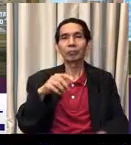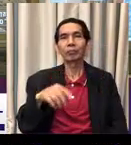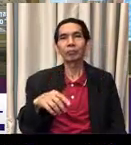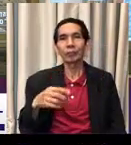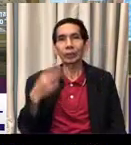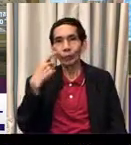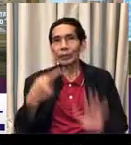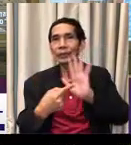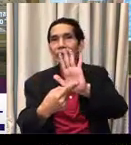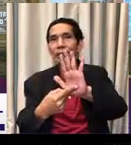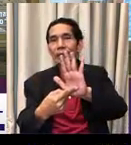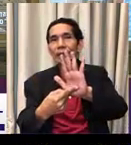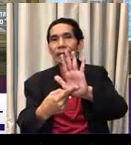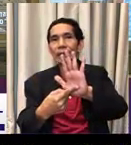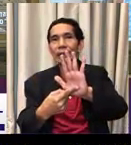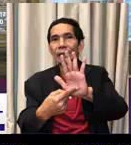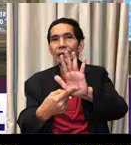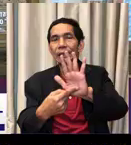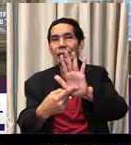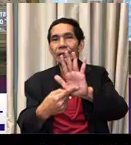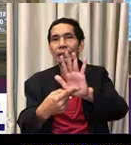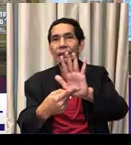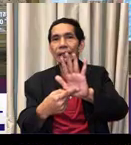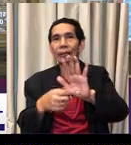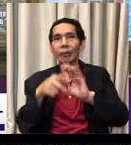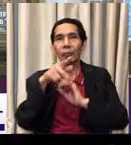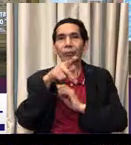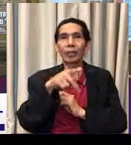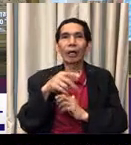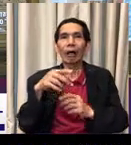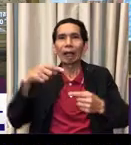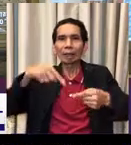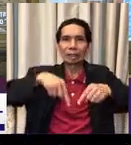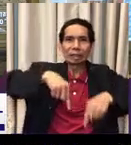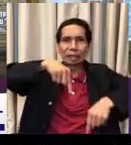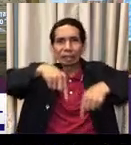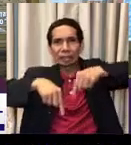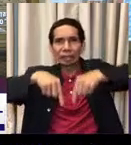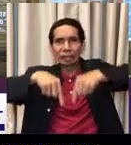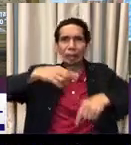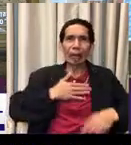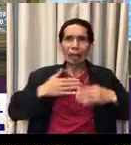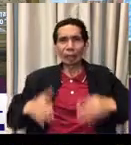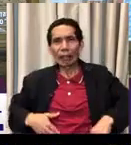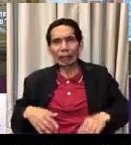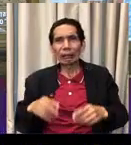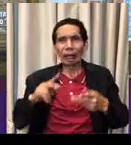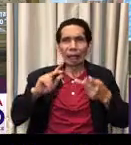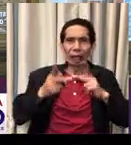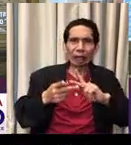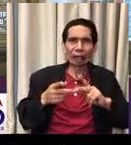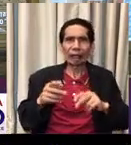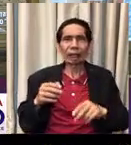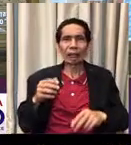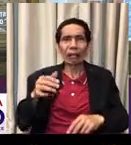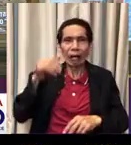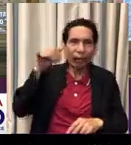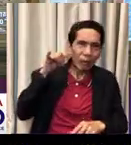mo maikukubli, no? Bengkong na bengkong ang katawan ko kahapon, no? Ayan, ayan